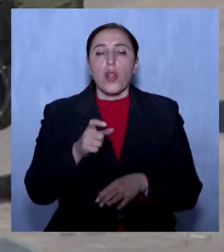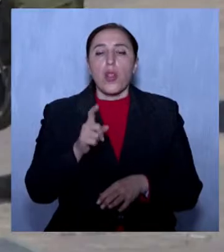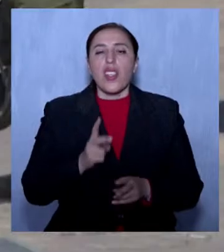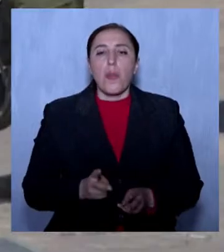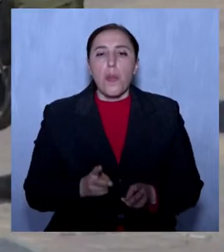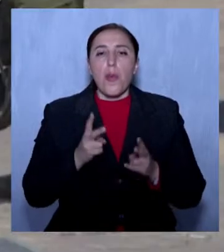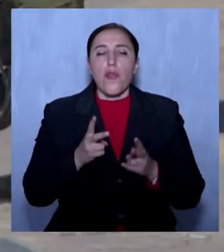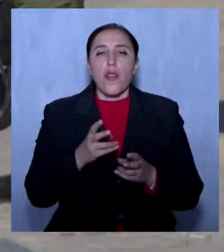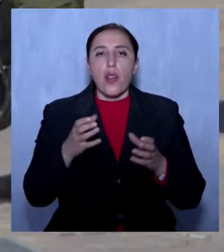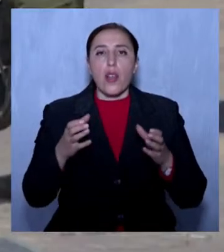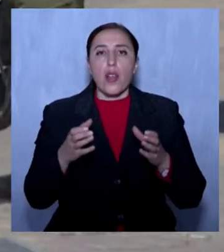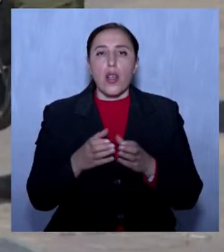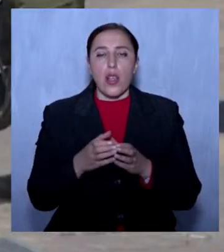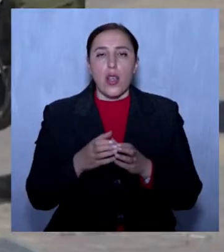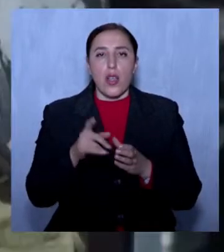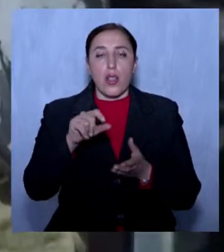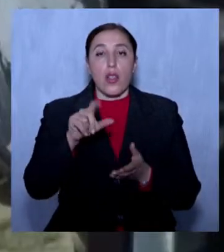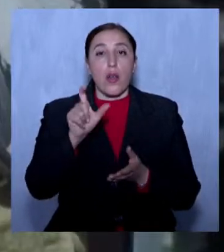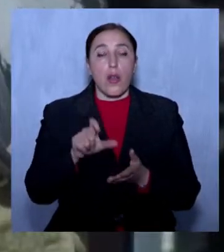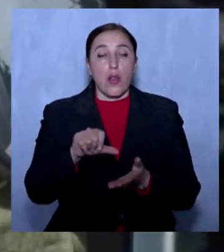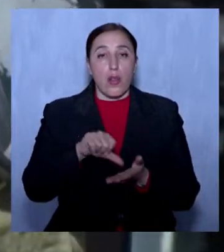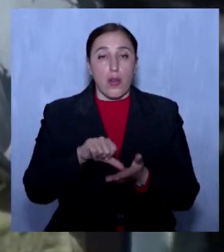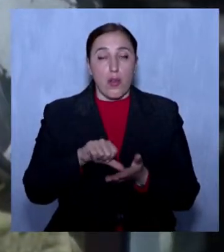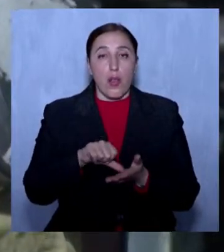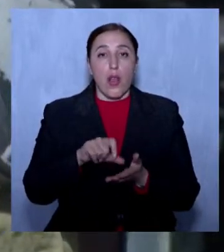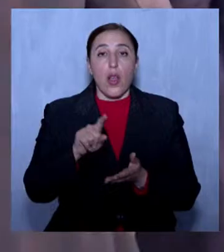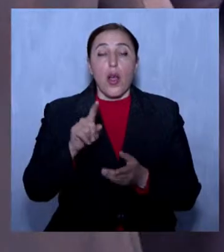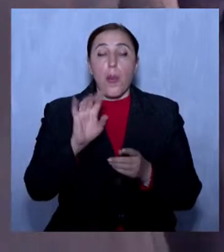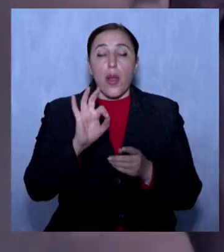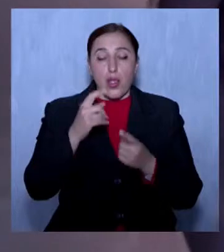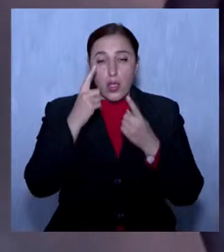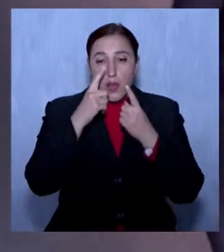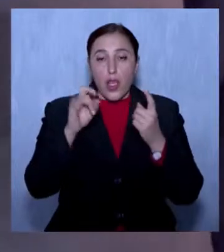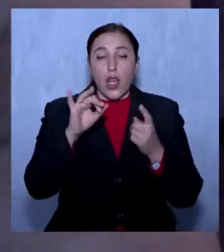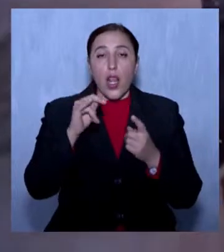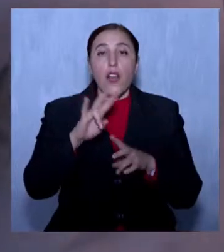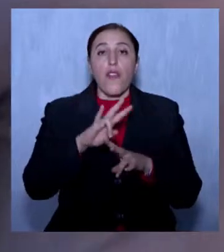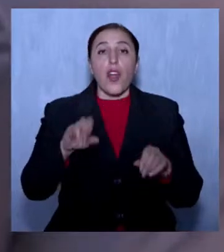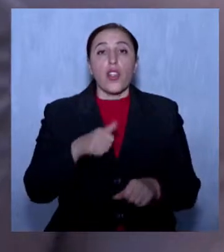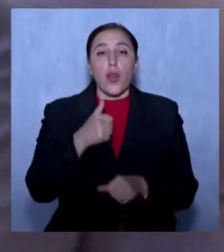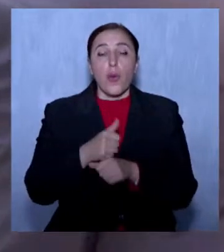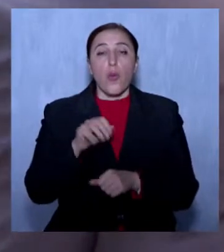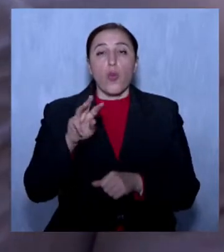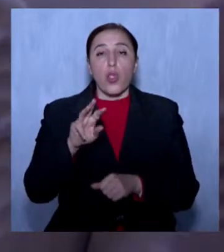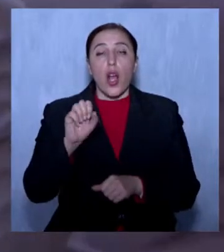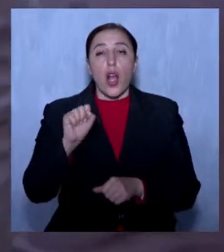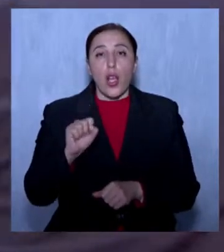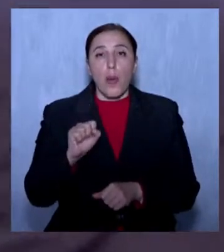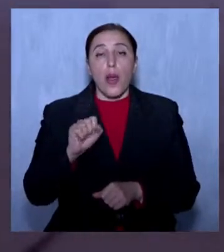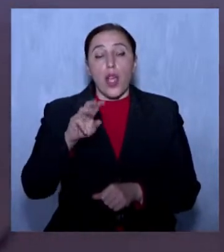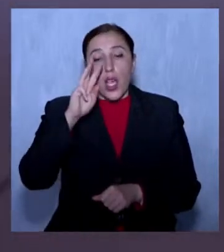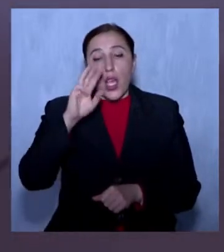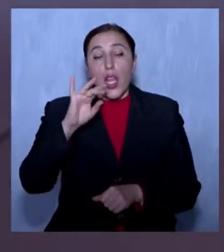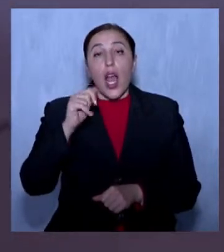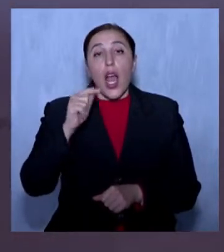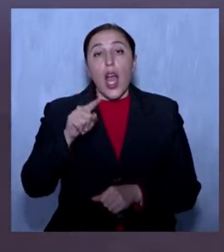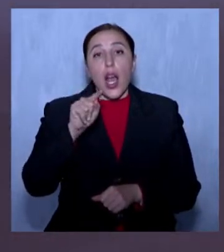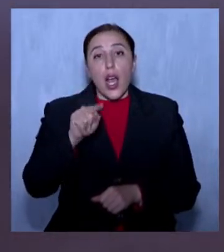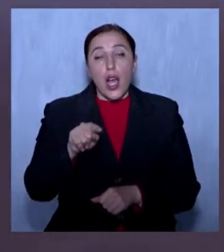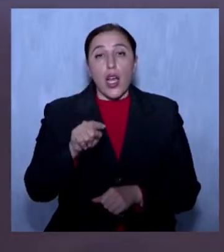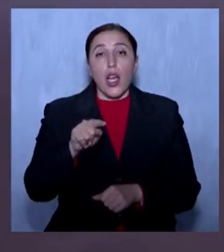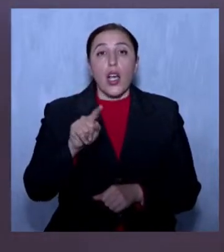անձահաբեկչական խմբավորման հիերարխիայում, այս մասին հայտարարել է Իրաքի վարչապետ Մուստաֆա Ալ-Քադիմին։ Ըստ Իրաքի պաշտոնական